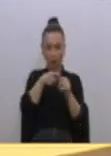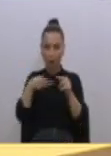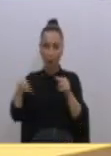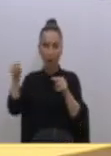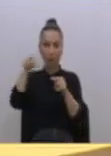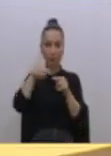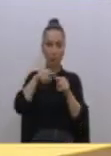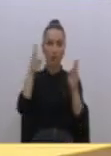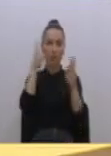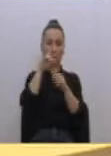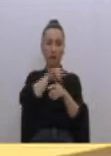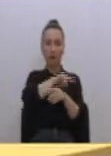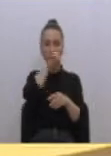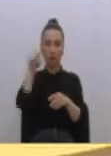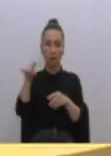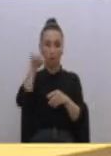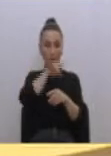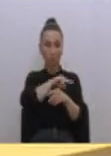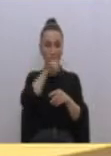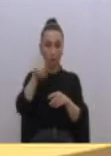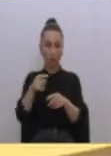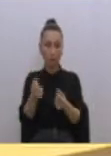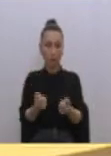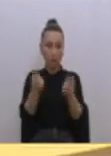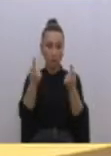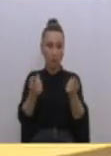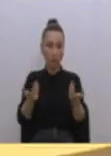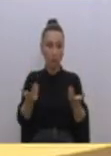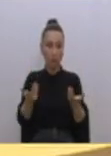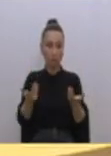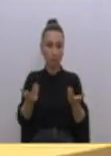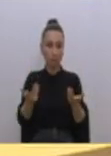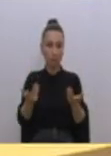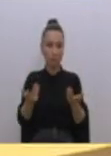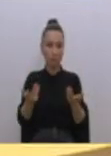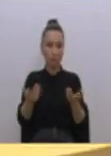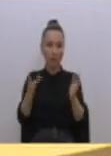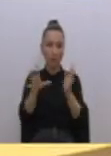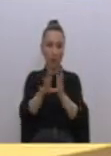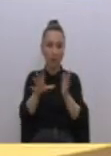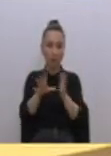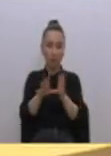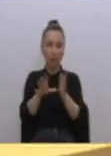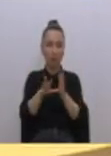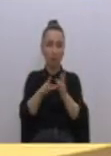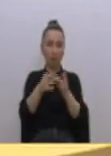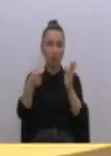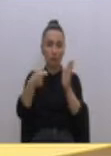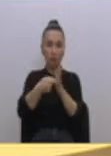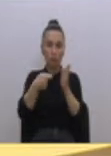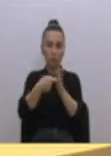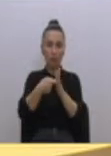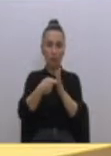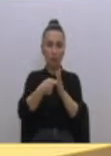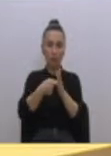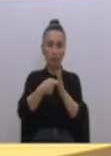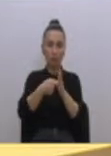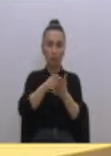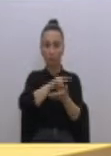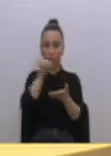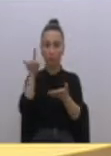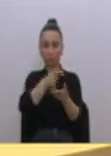da Sahai Rusi, Imitrakia, prenebit. Telele, electronica, da, sunt microchipevi, ședis Ahedan.